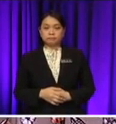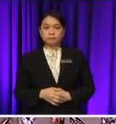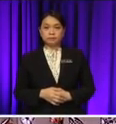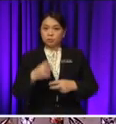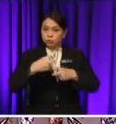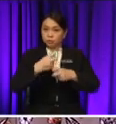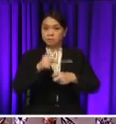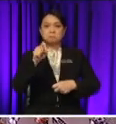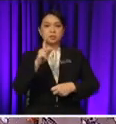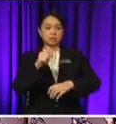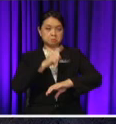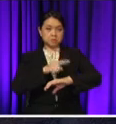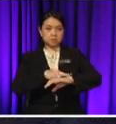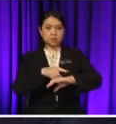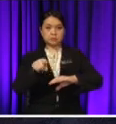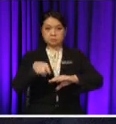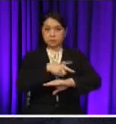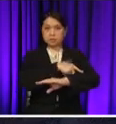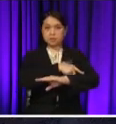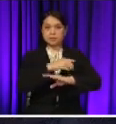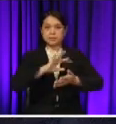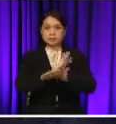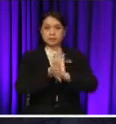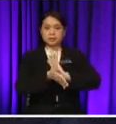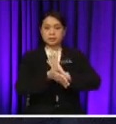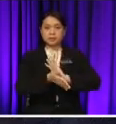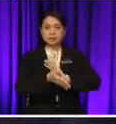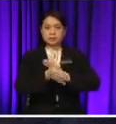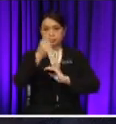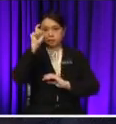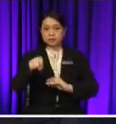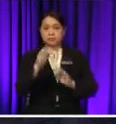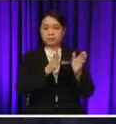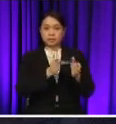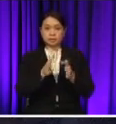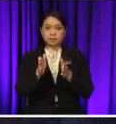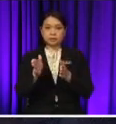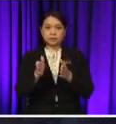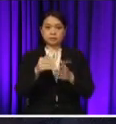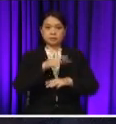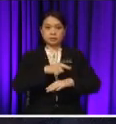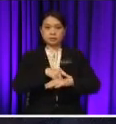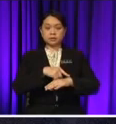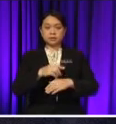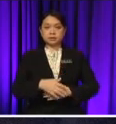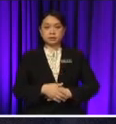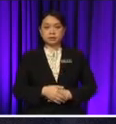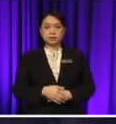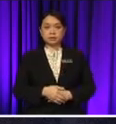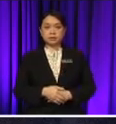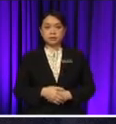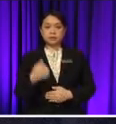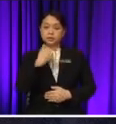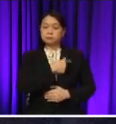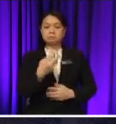lebih panjang betul pendek kata kita karena membahagiakan masuk untuk setiap satu soal itu dengan Bija wahaila murid-murid di rumah kita